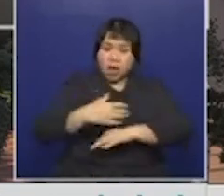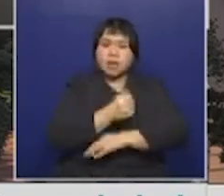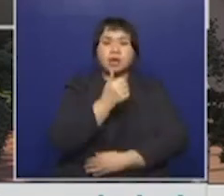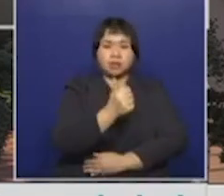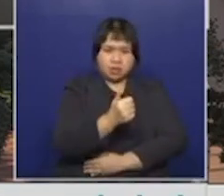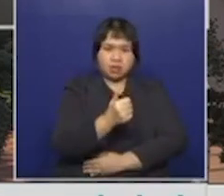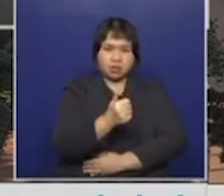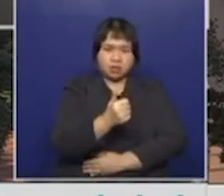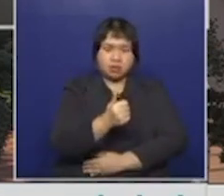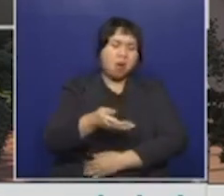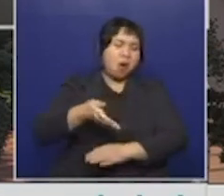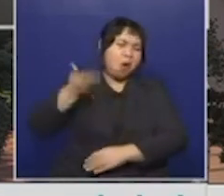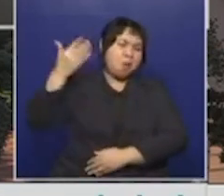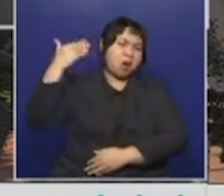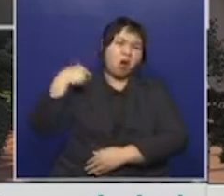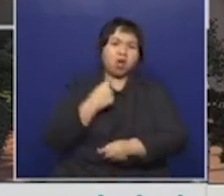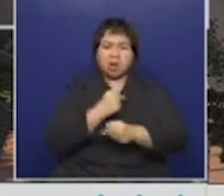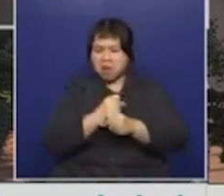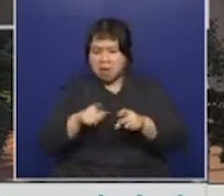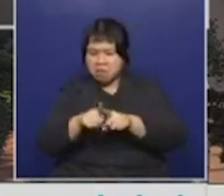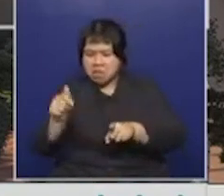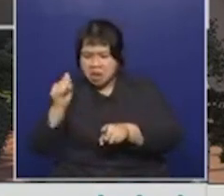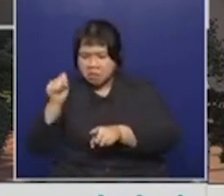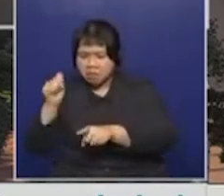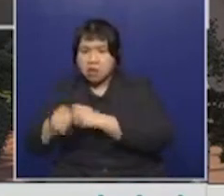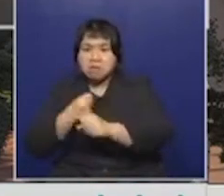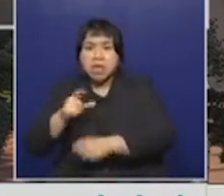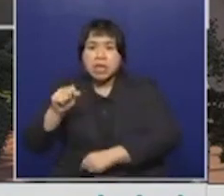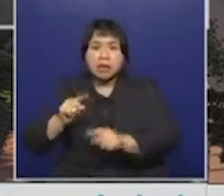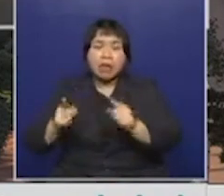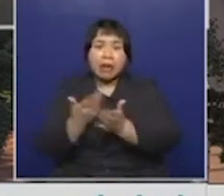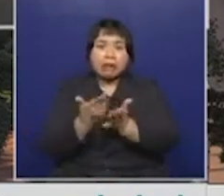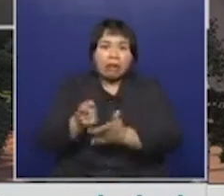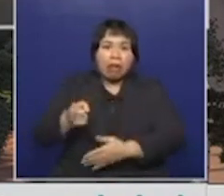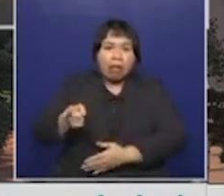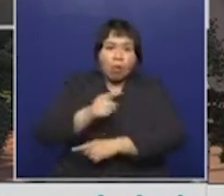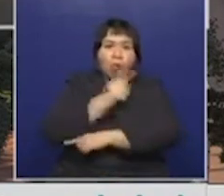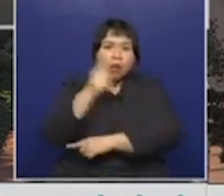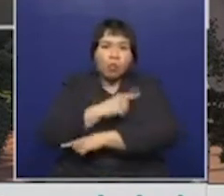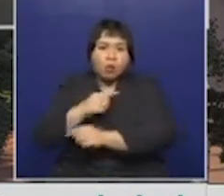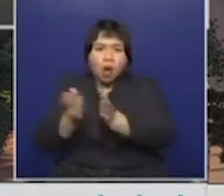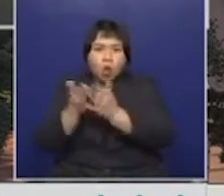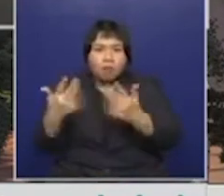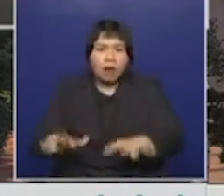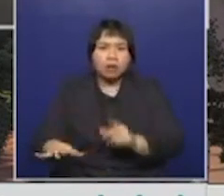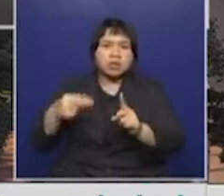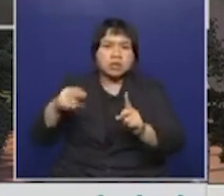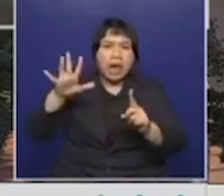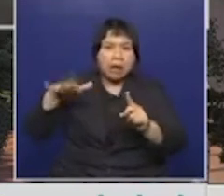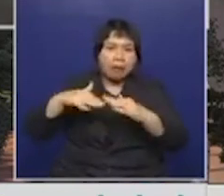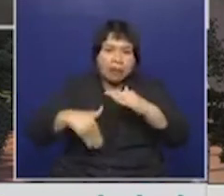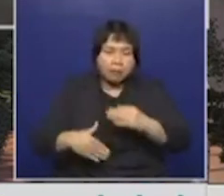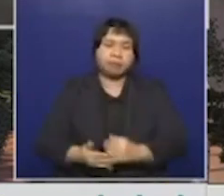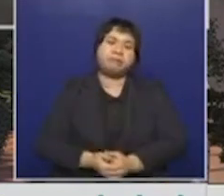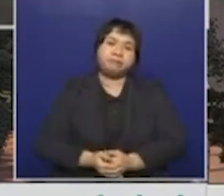ดีก่อนหน้านี้ฉันคงไม่ต้องทำงานแบบเดิมมาเกือบ 20ปีแต่ยังคงได้รับค่าจ้างเป็นรายวันที่รวมกันแล้วยังไม่ถึง 15000